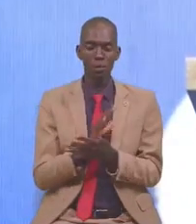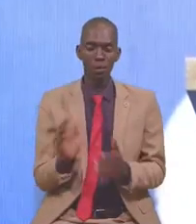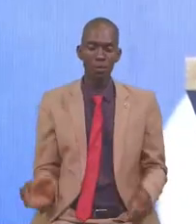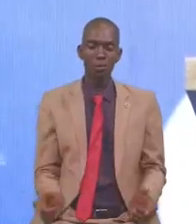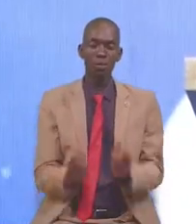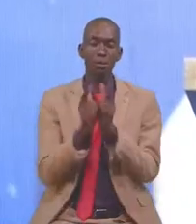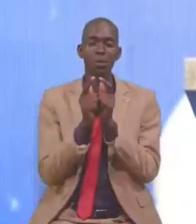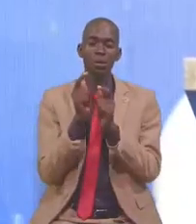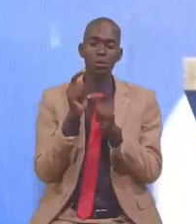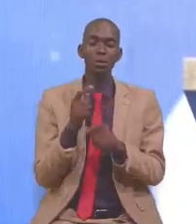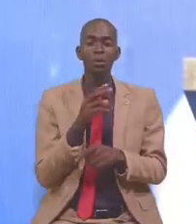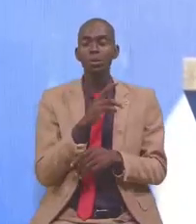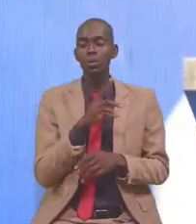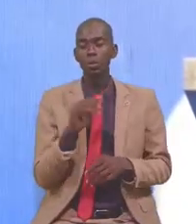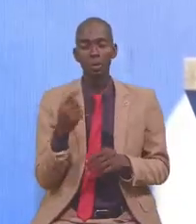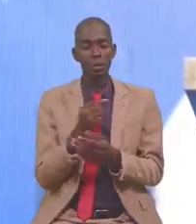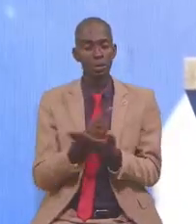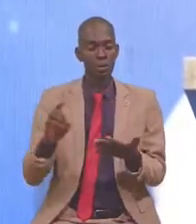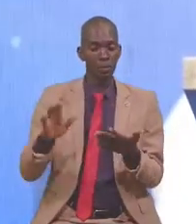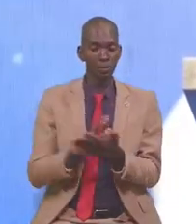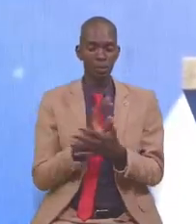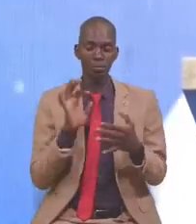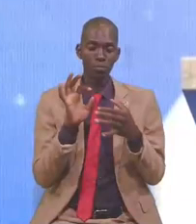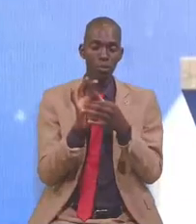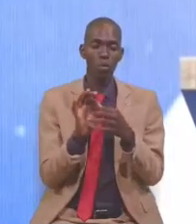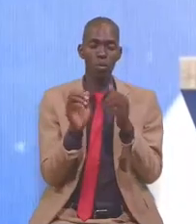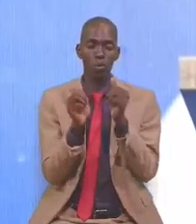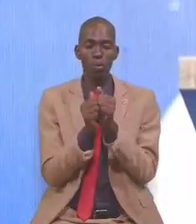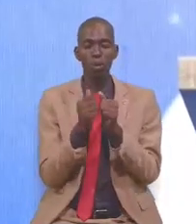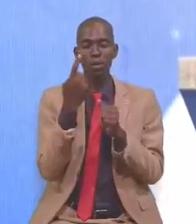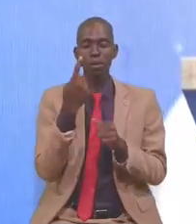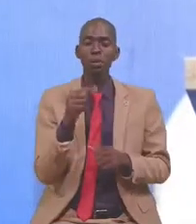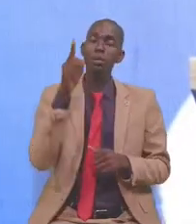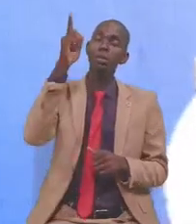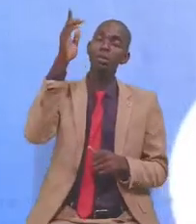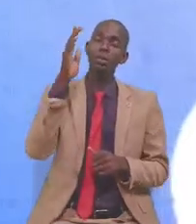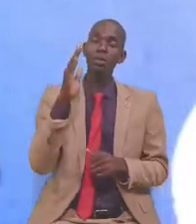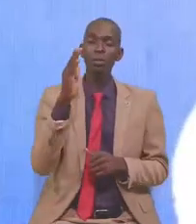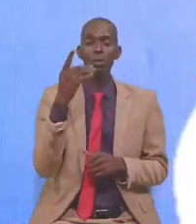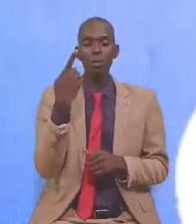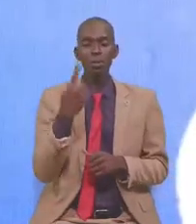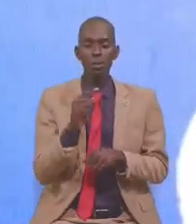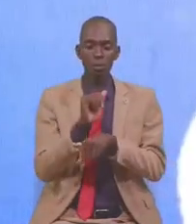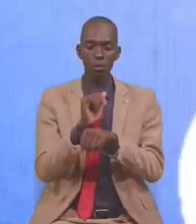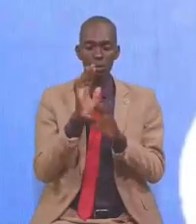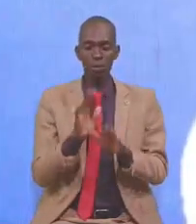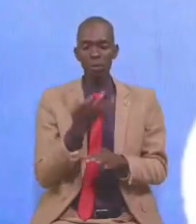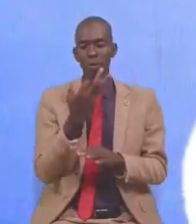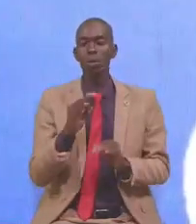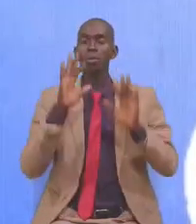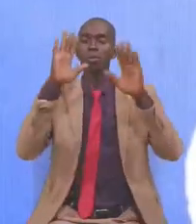divine, la connexion divine avec le Dieu, le faiseur de